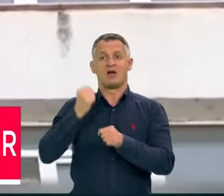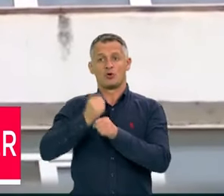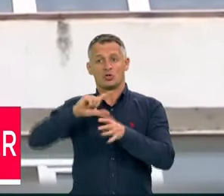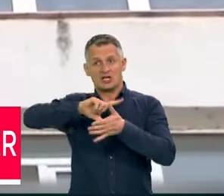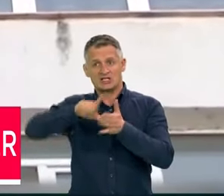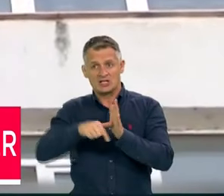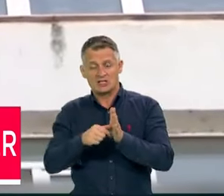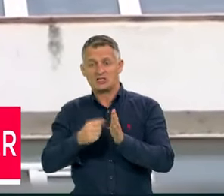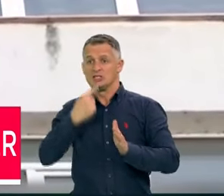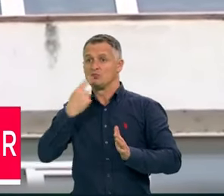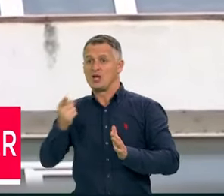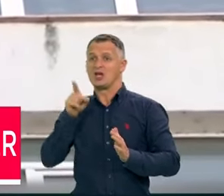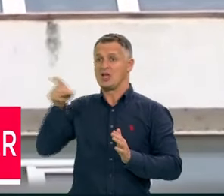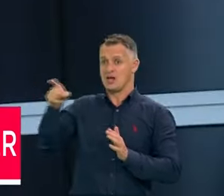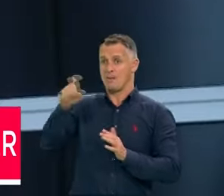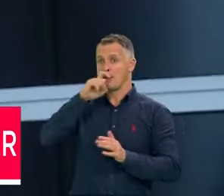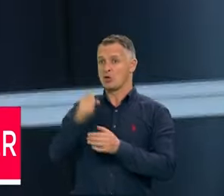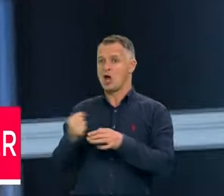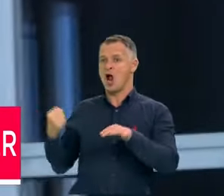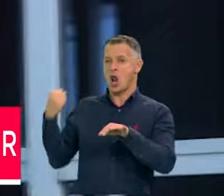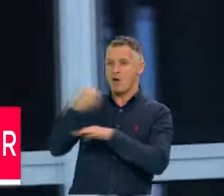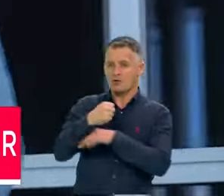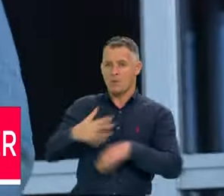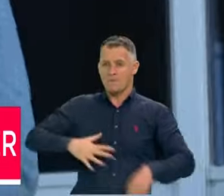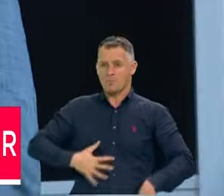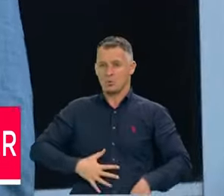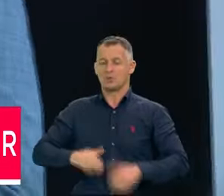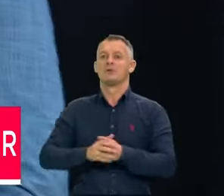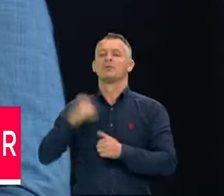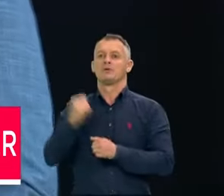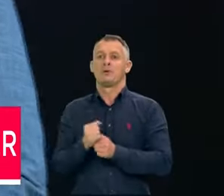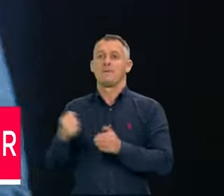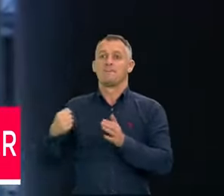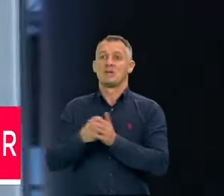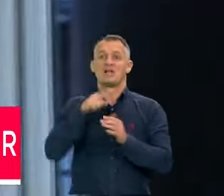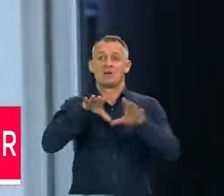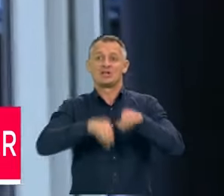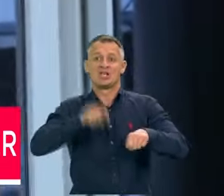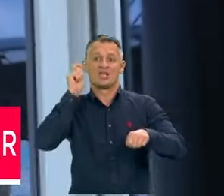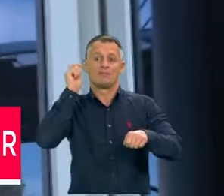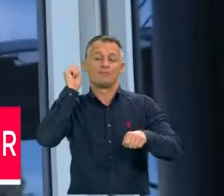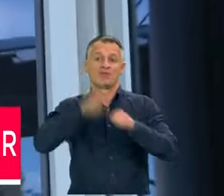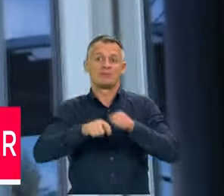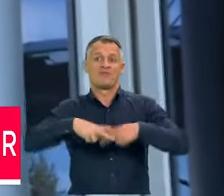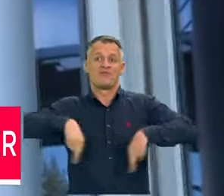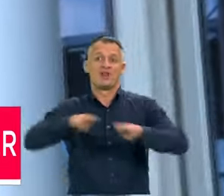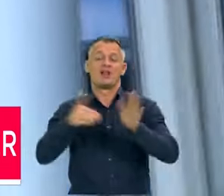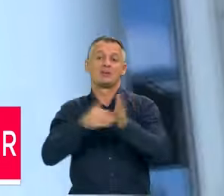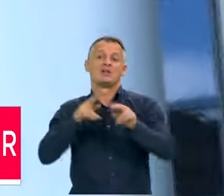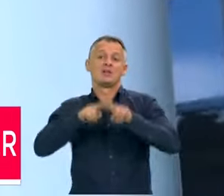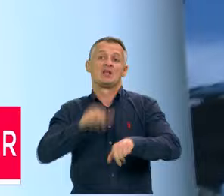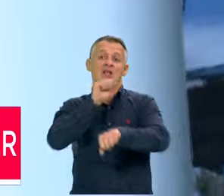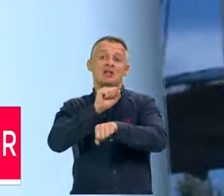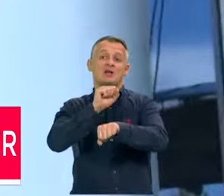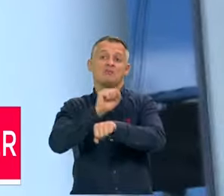că a lovit o în burtă până când acesta va primi o decizie definitivă trebuie să stea în arz la domiciliu Pentru că se consideră